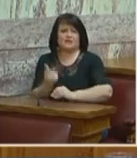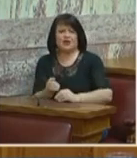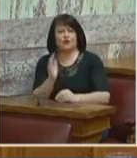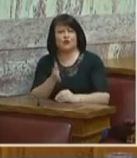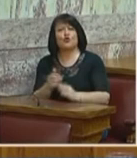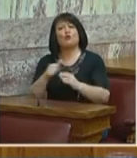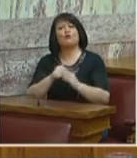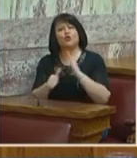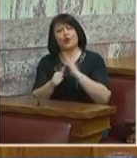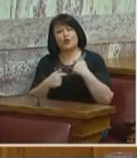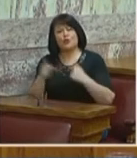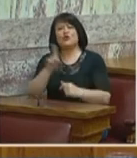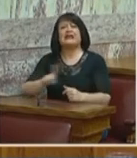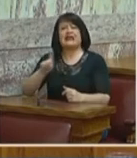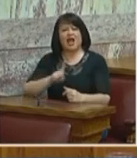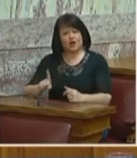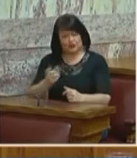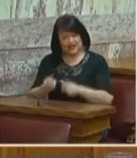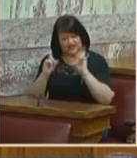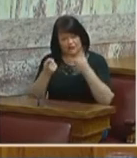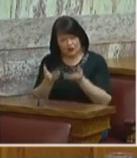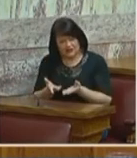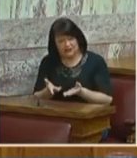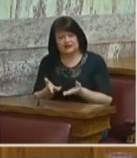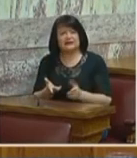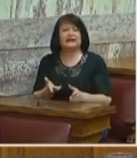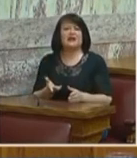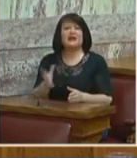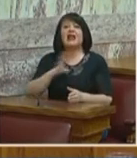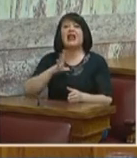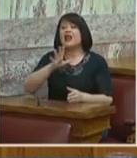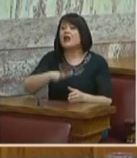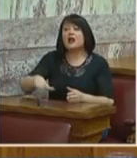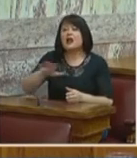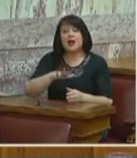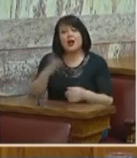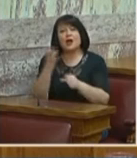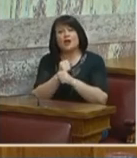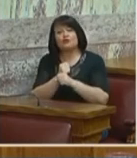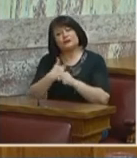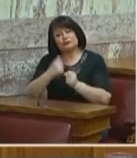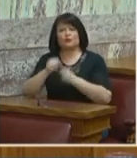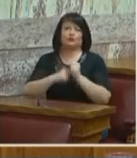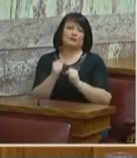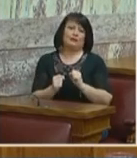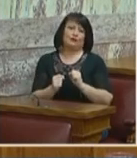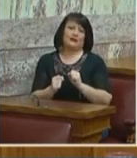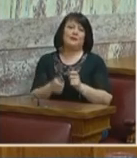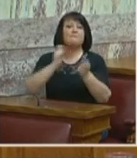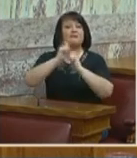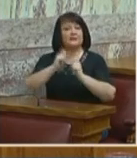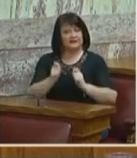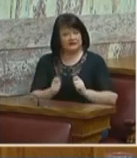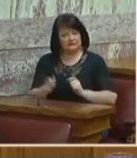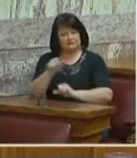Πρόεδρο, κύριο Κυριάκο Μητσοτάκη, και την έγκριση από το λαό και την καθολική επιτυχία αυτού του εγχειρήματος, των μεταρρυθμίσεων,